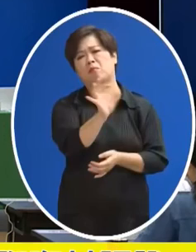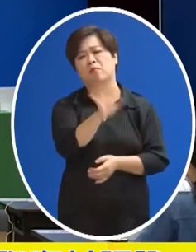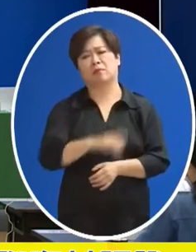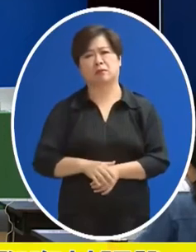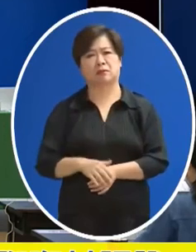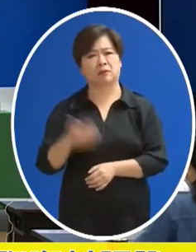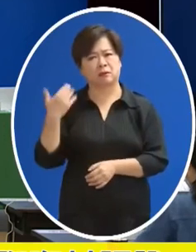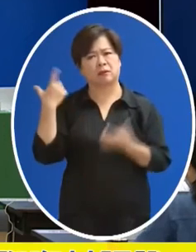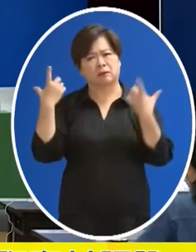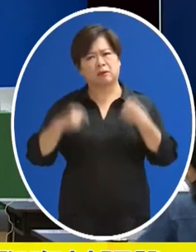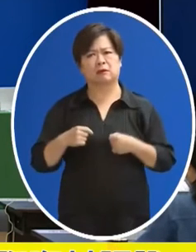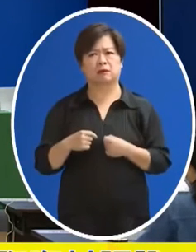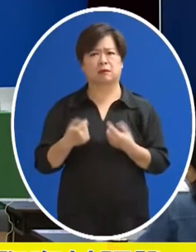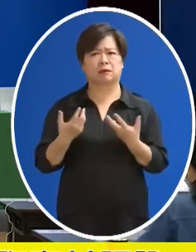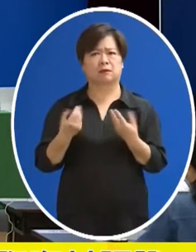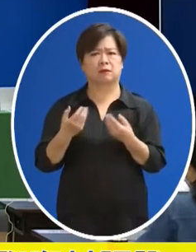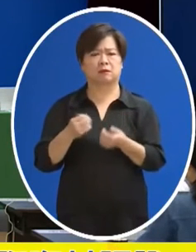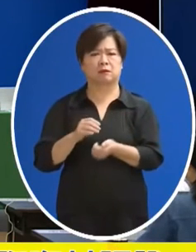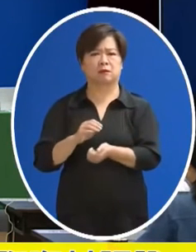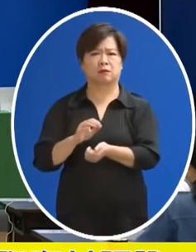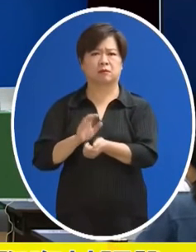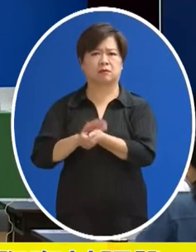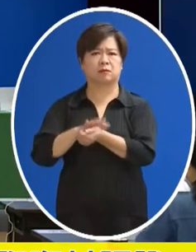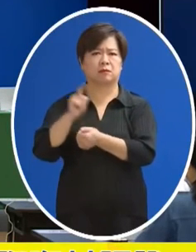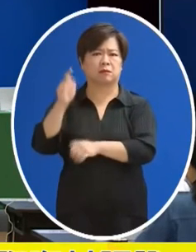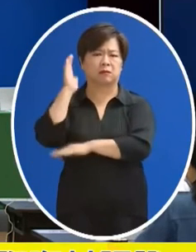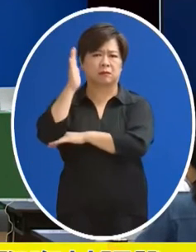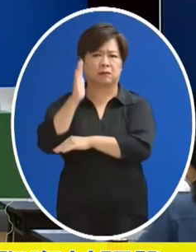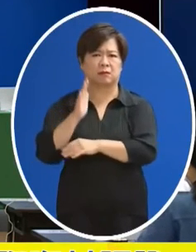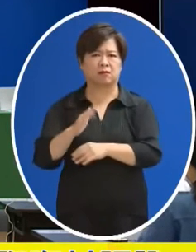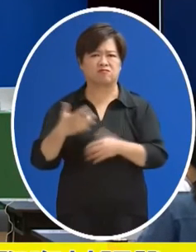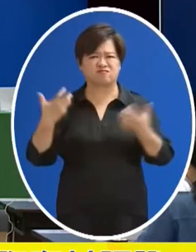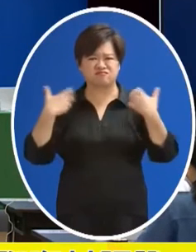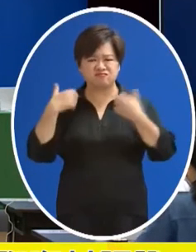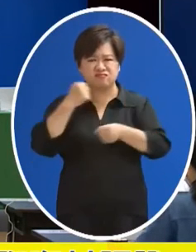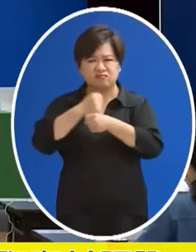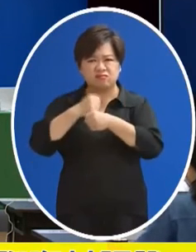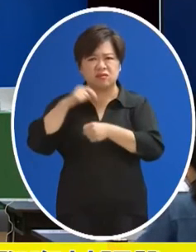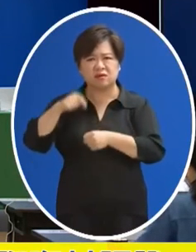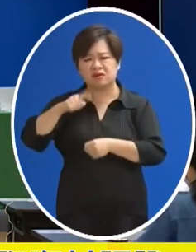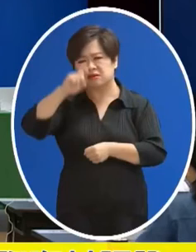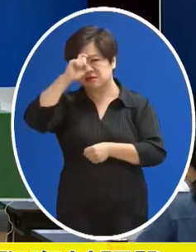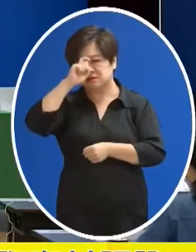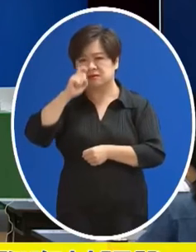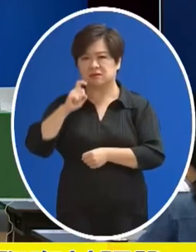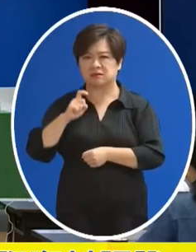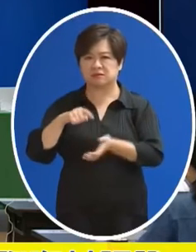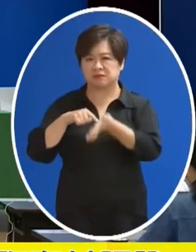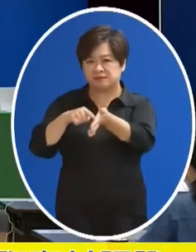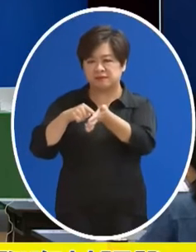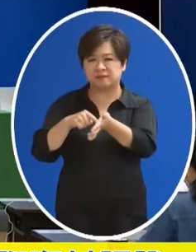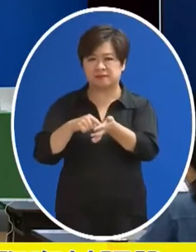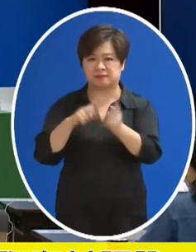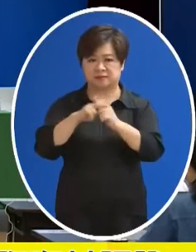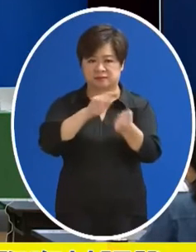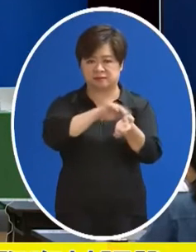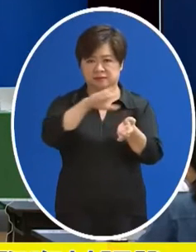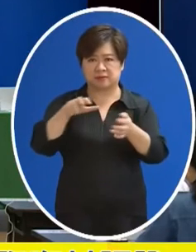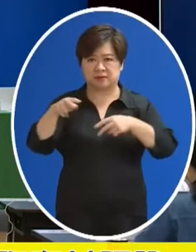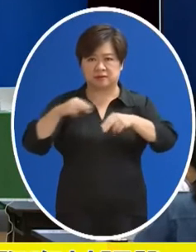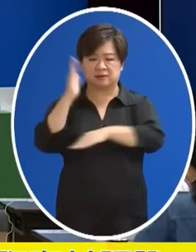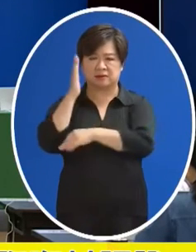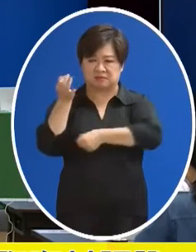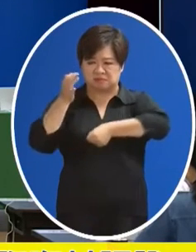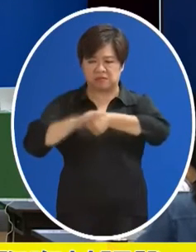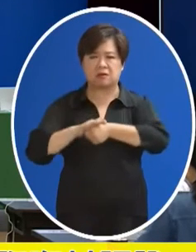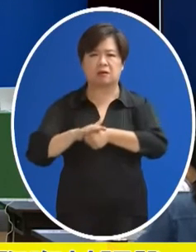本来协助执行国家疫苗政策接种，那他们希望可以提高编列诊所院所行政补贴费